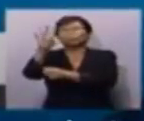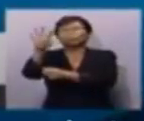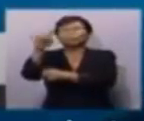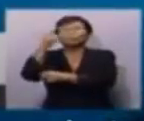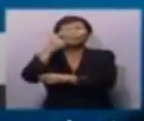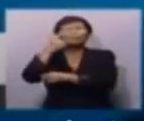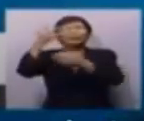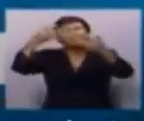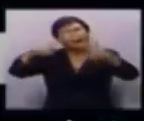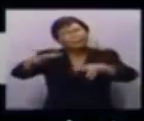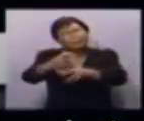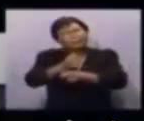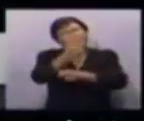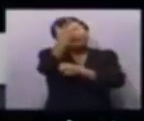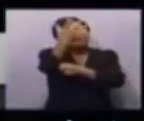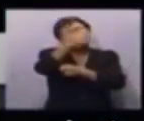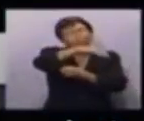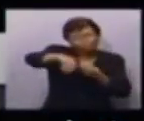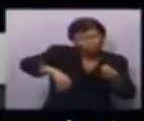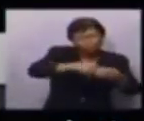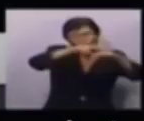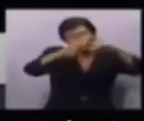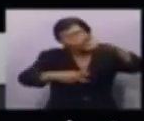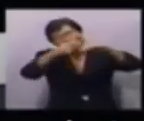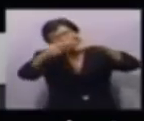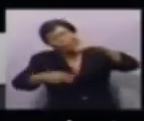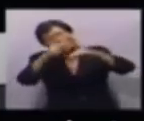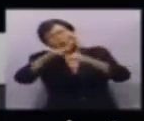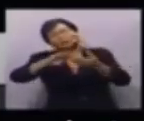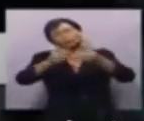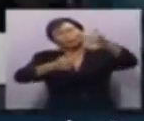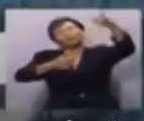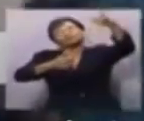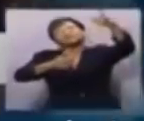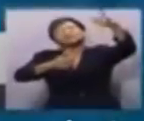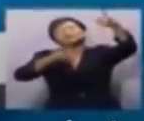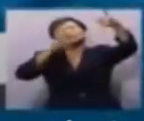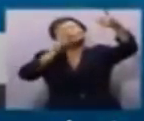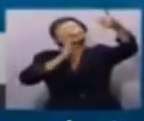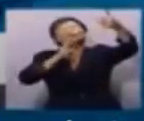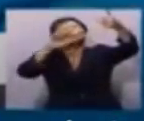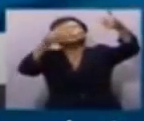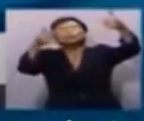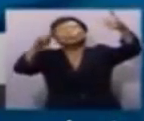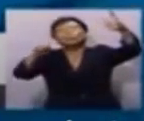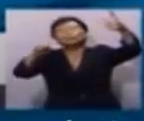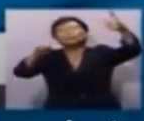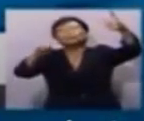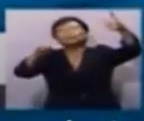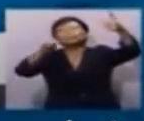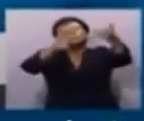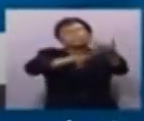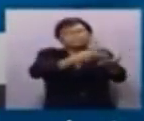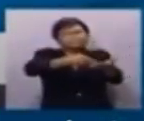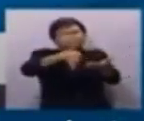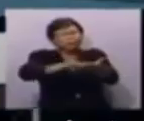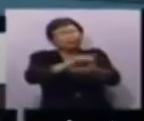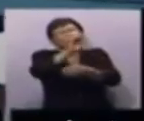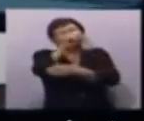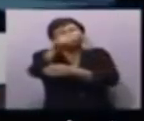322.74 mata selepas 5 pusingan terjunan untuk berada di tempat teratas acara wanita 10 meter platform seirama,